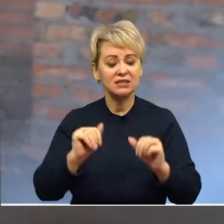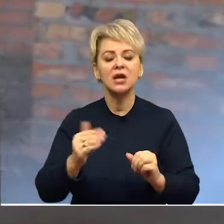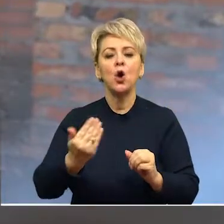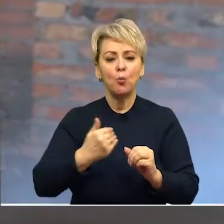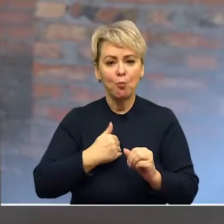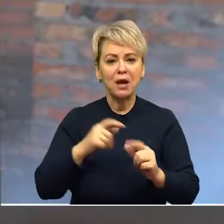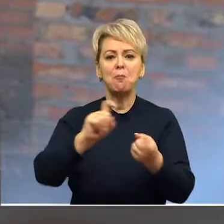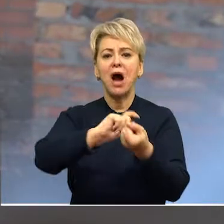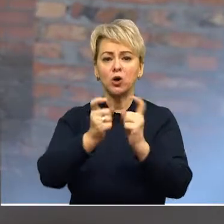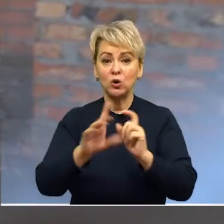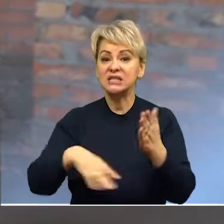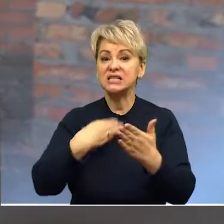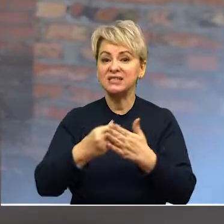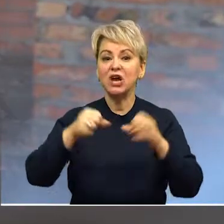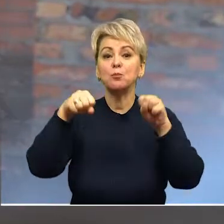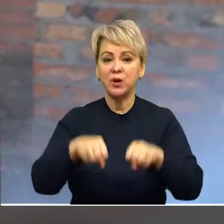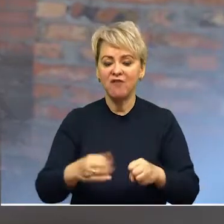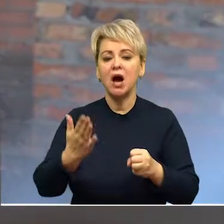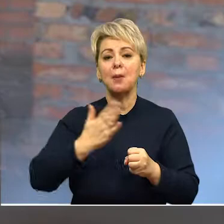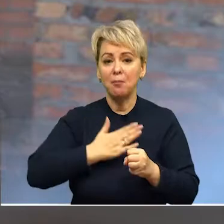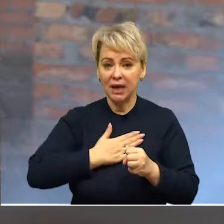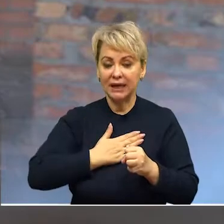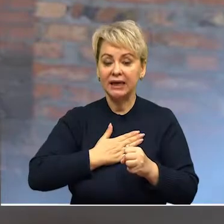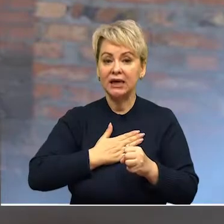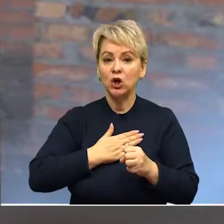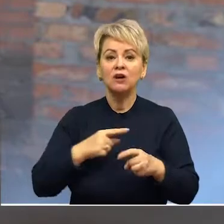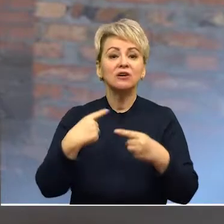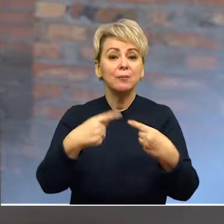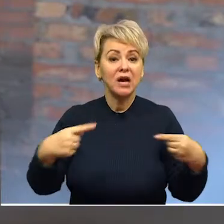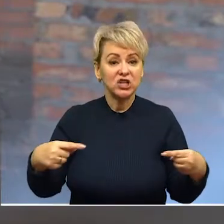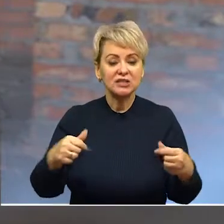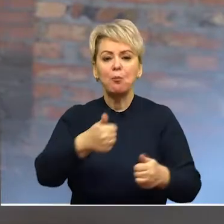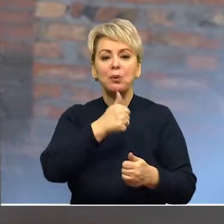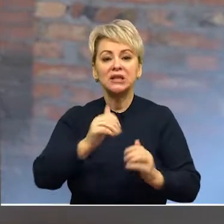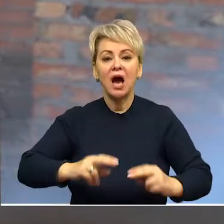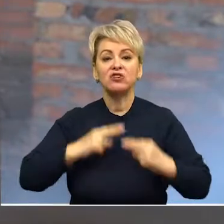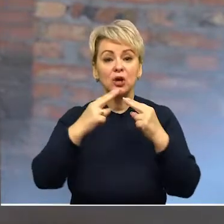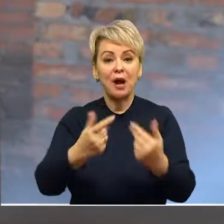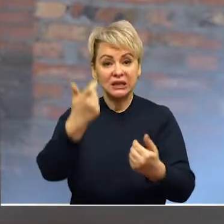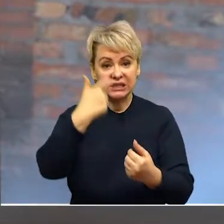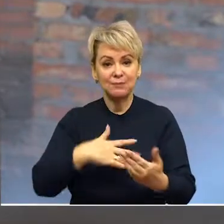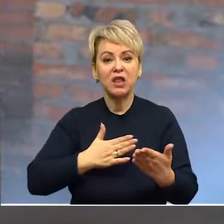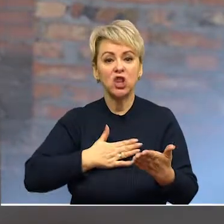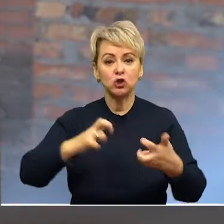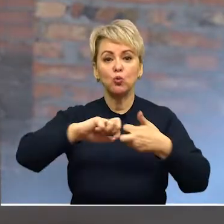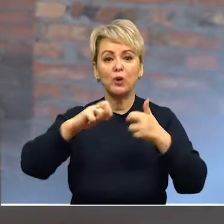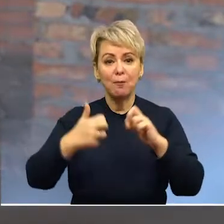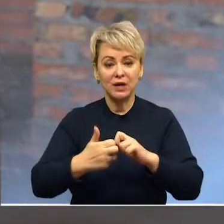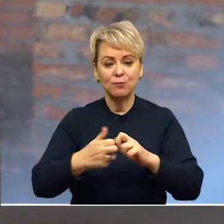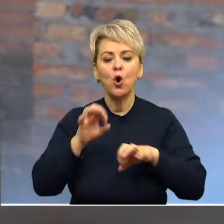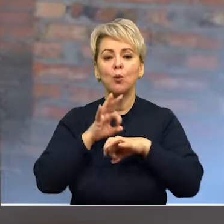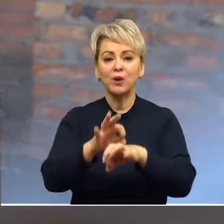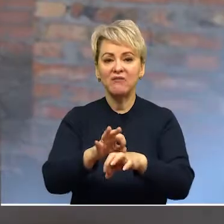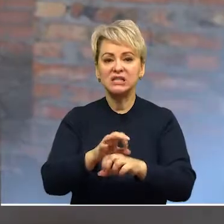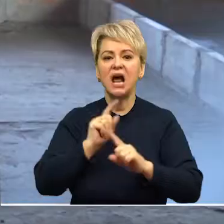Мы боролись за свои права. Мы всячески пытались обратить на себя внимание на нашу проблему.